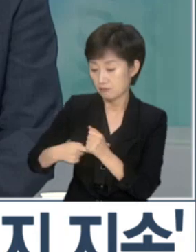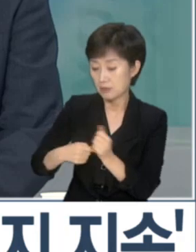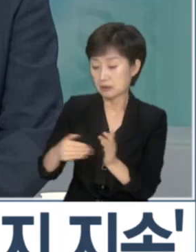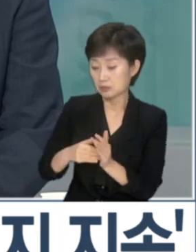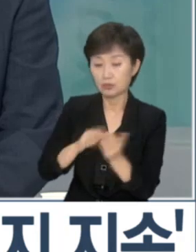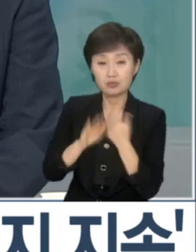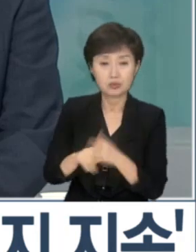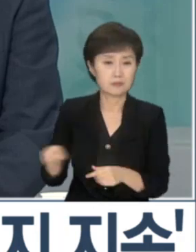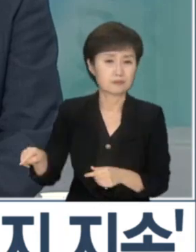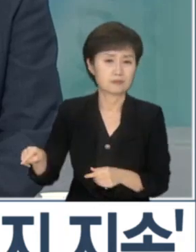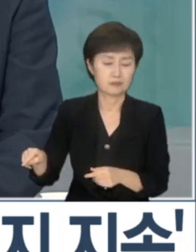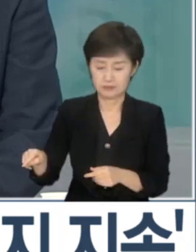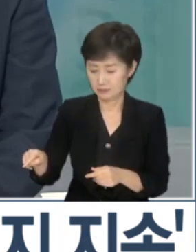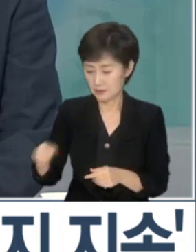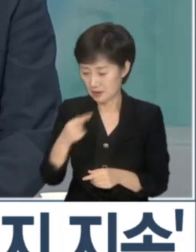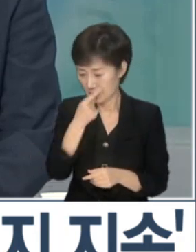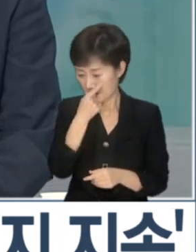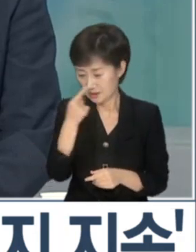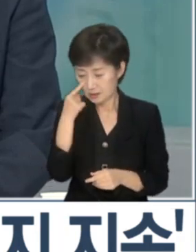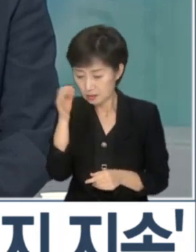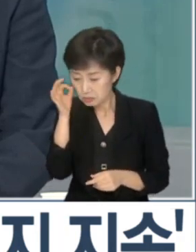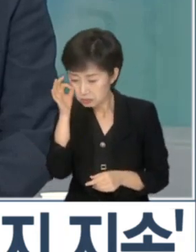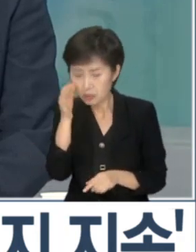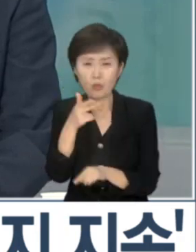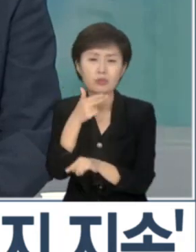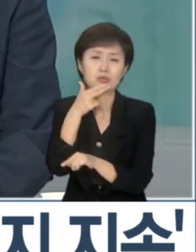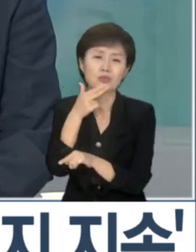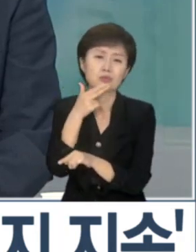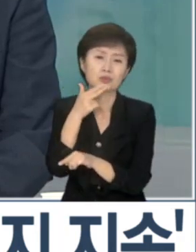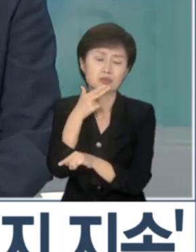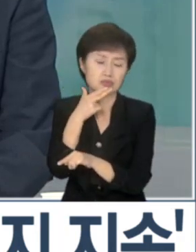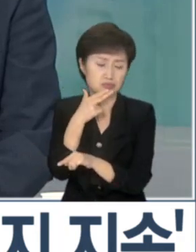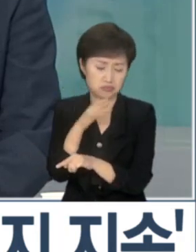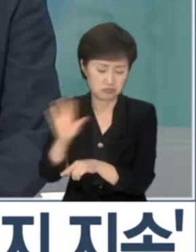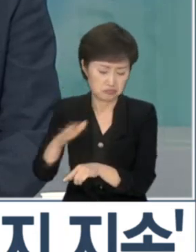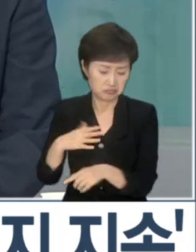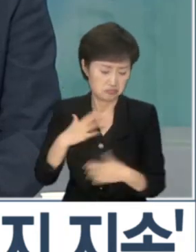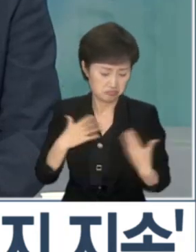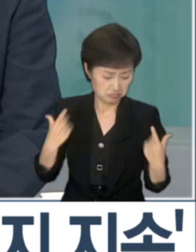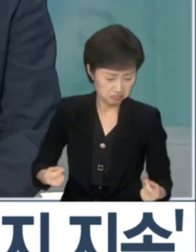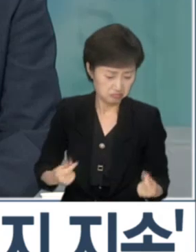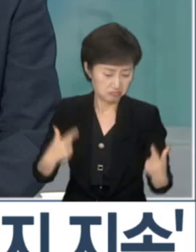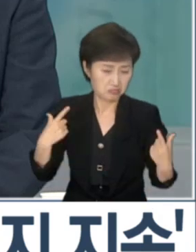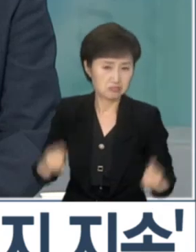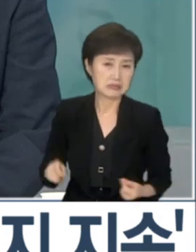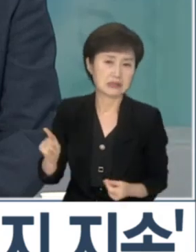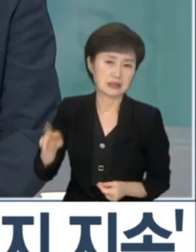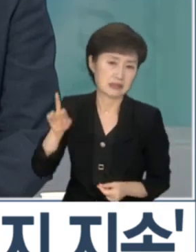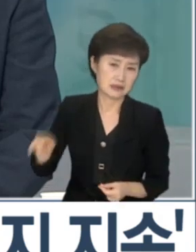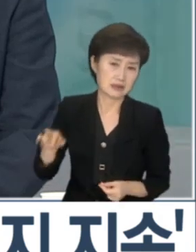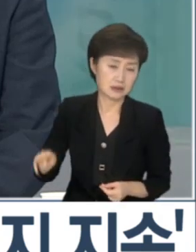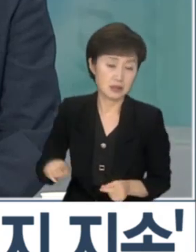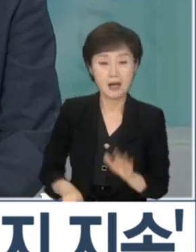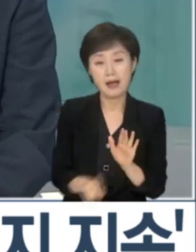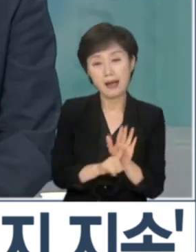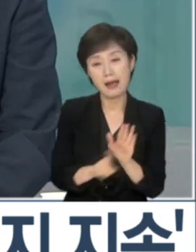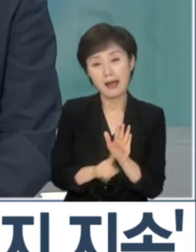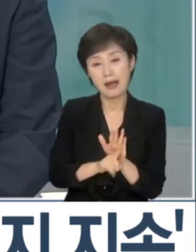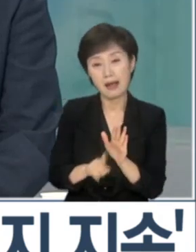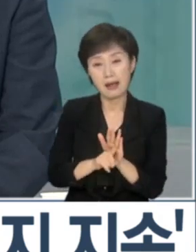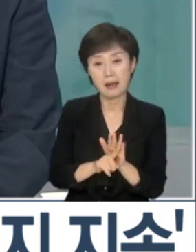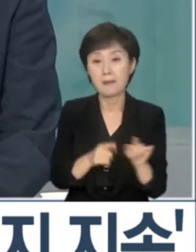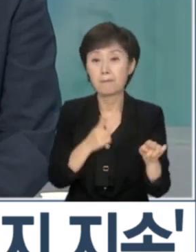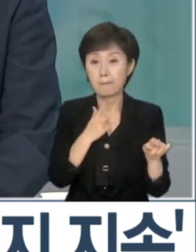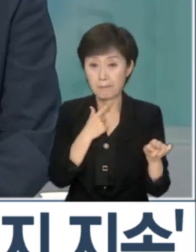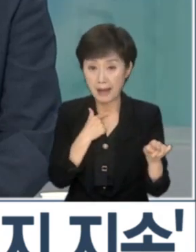않습니까 검찰이 전혀 물증을 제시하지 못하더라 그만하면 자신감이 있다는 얘기 아닙니까 검찰이 그렇게 수사를 형성하게 했다